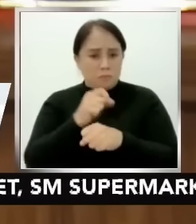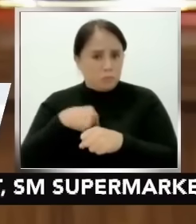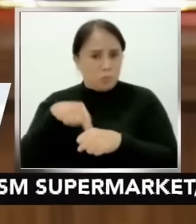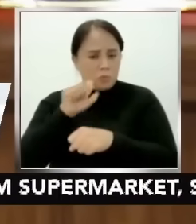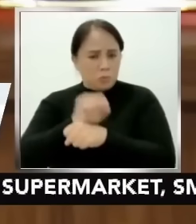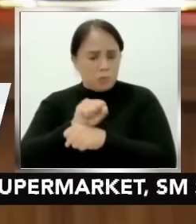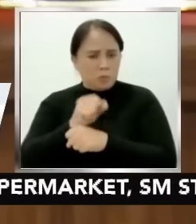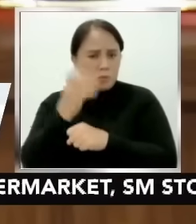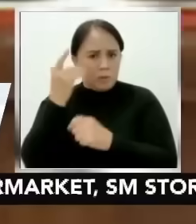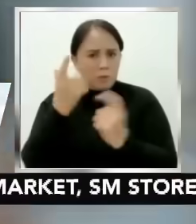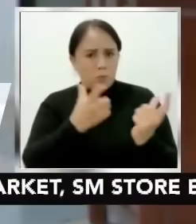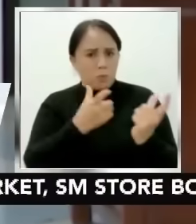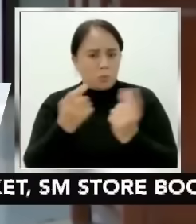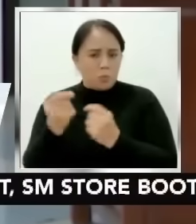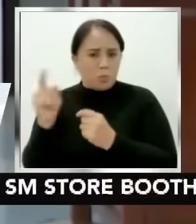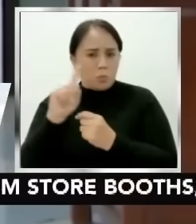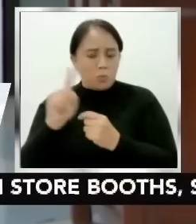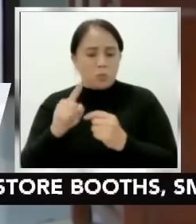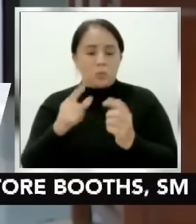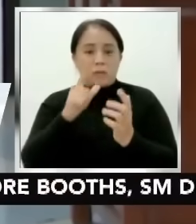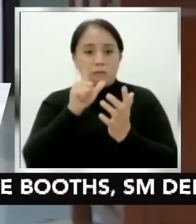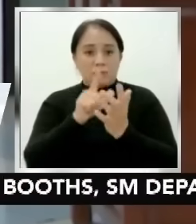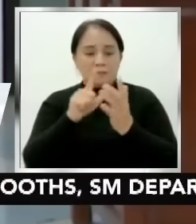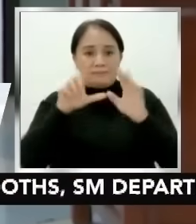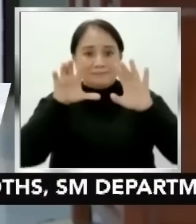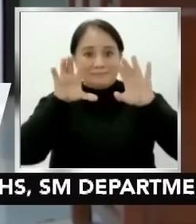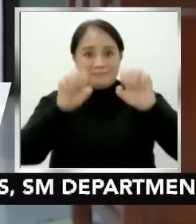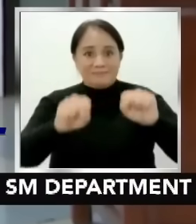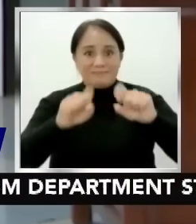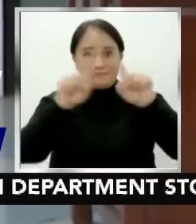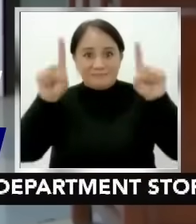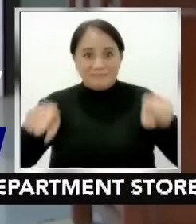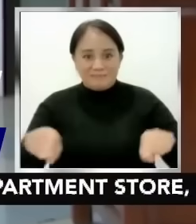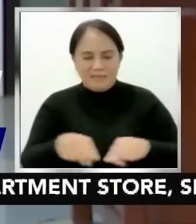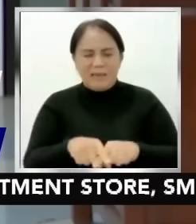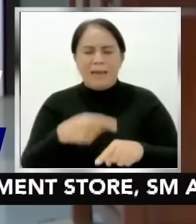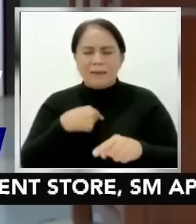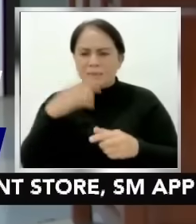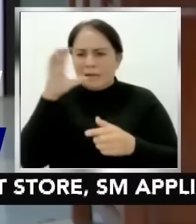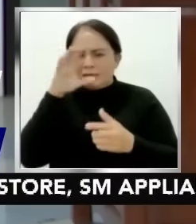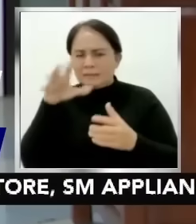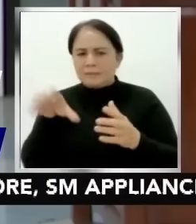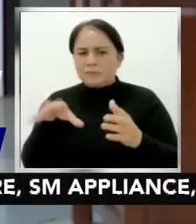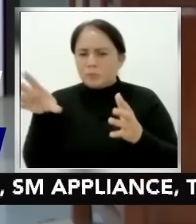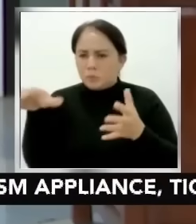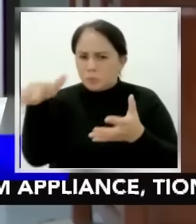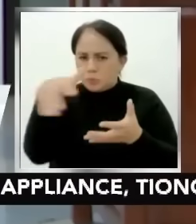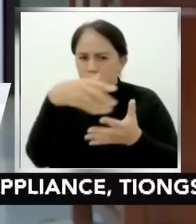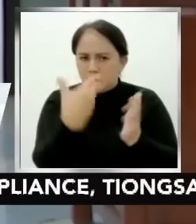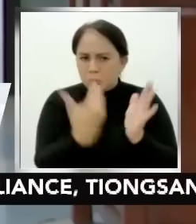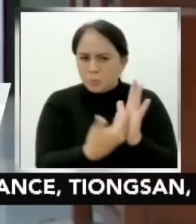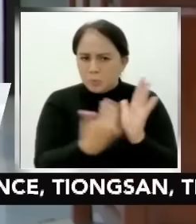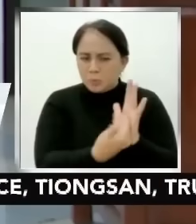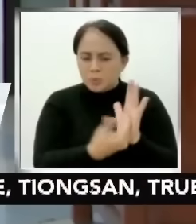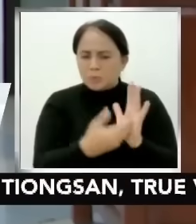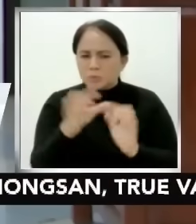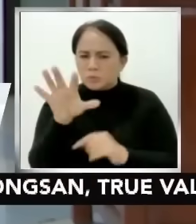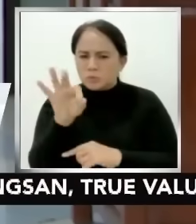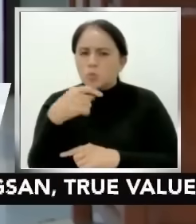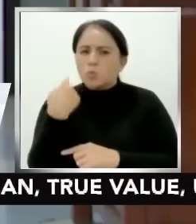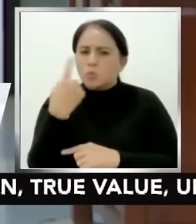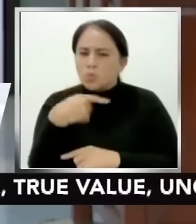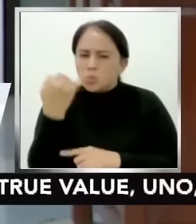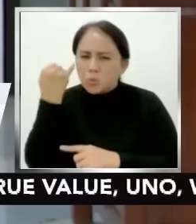implementing the warrant of arrest. Patuloy pa raw na nangangalap ng mga ebidensya ang CIDG para matukoy kung sino talaga ang mastermind